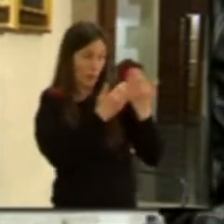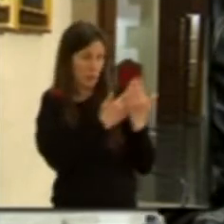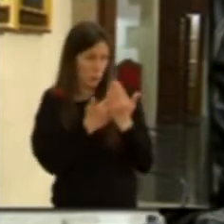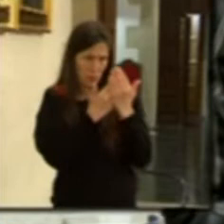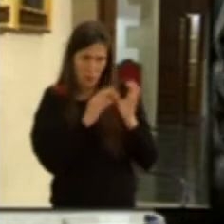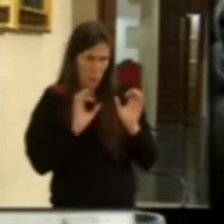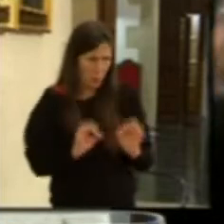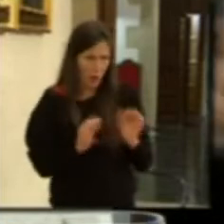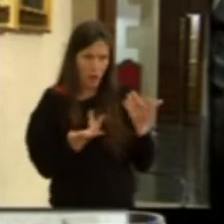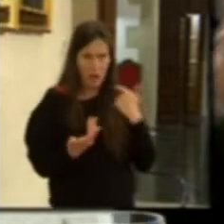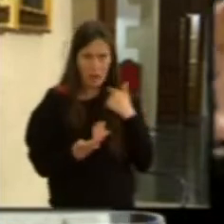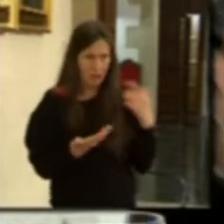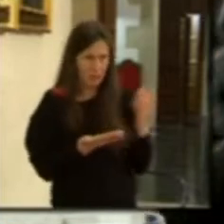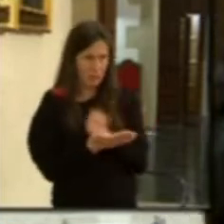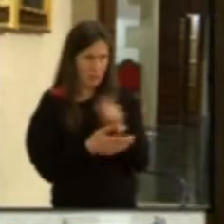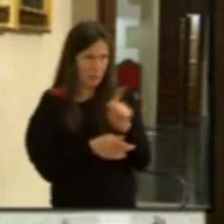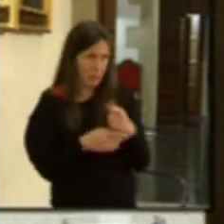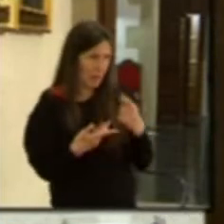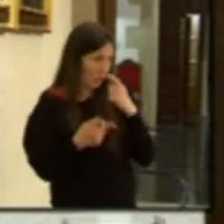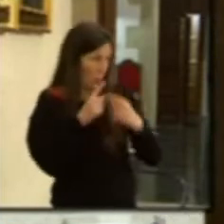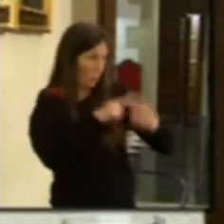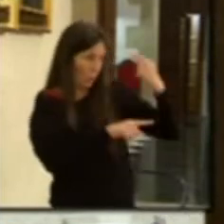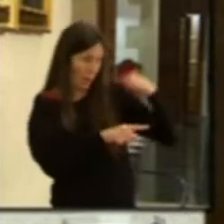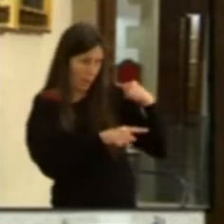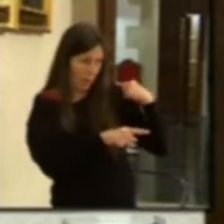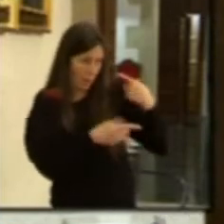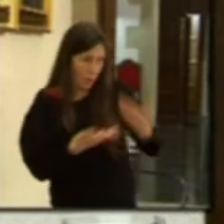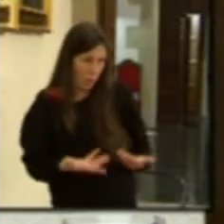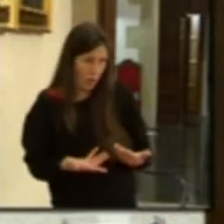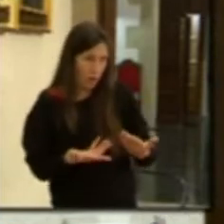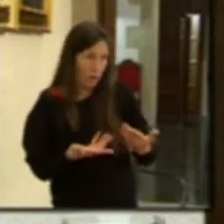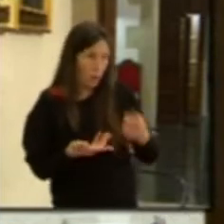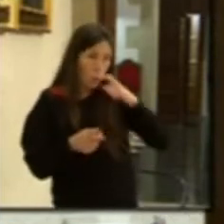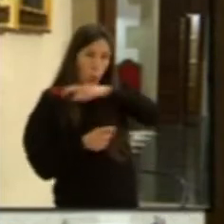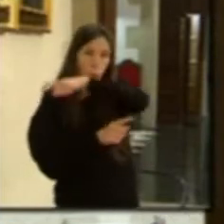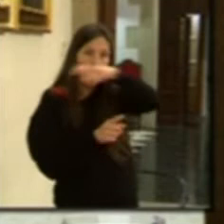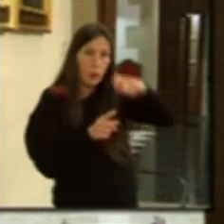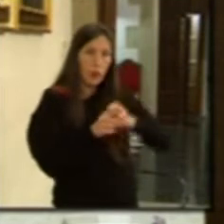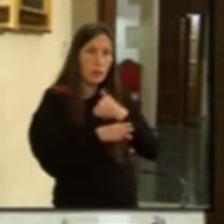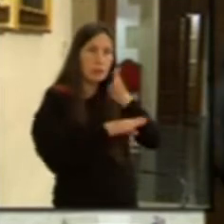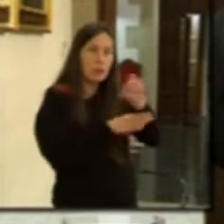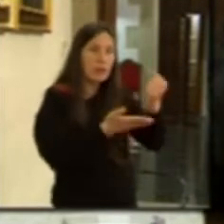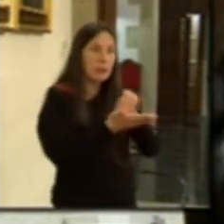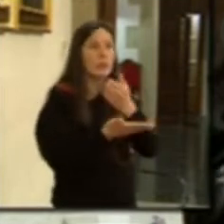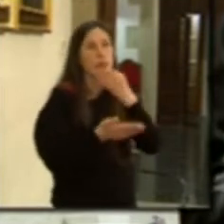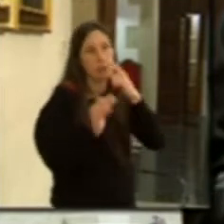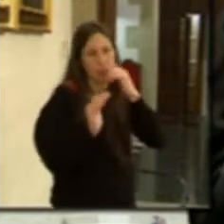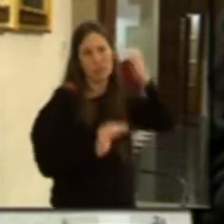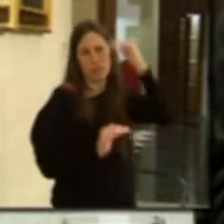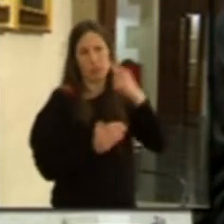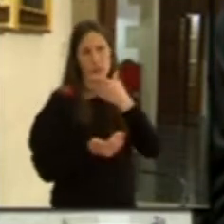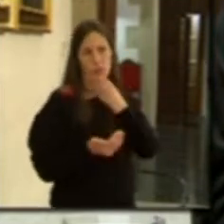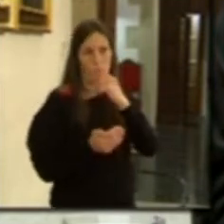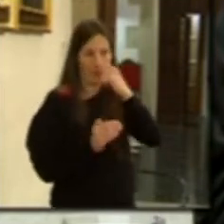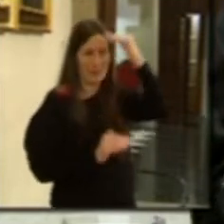amb l'alcaldessa la generació d'estudiants que fa un any que no van a les aules, no parlo dels més jovenets, sinó dels més jovenassos. Els